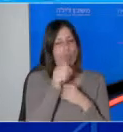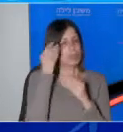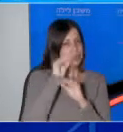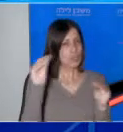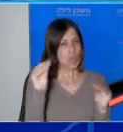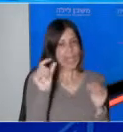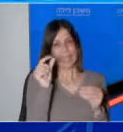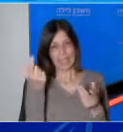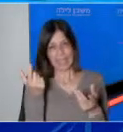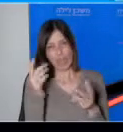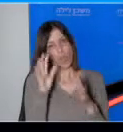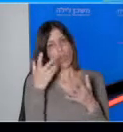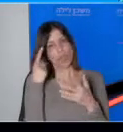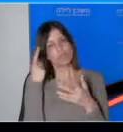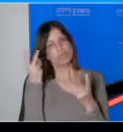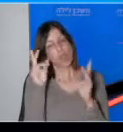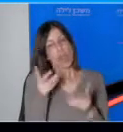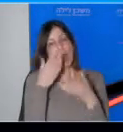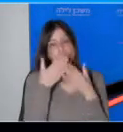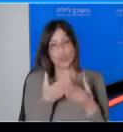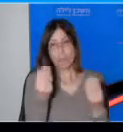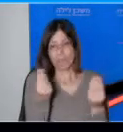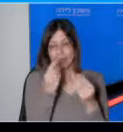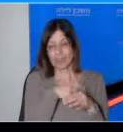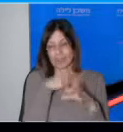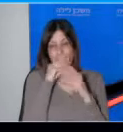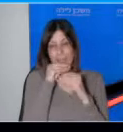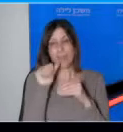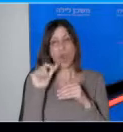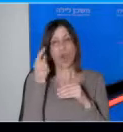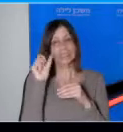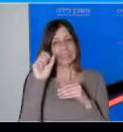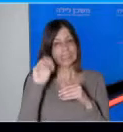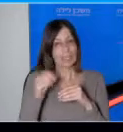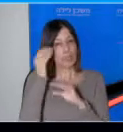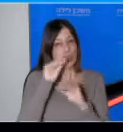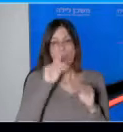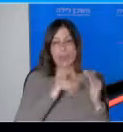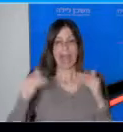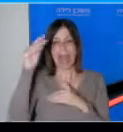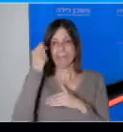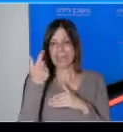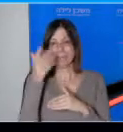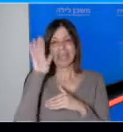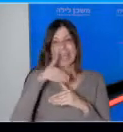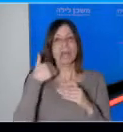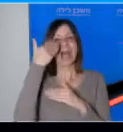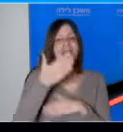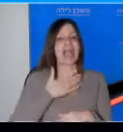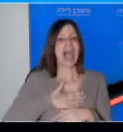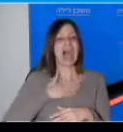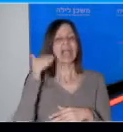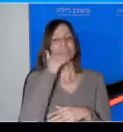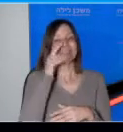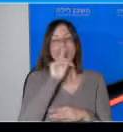קטנה, אתם יודעים, אולי יכולה לעזור במשהו, בעודנו מדברים, אוסם מודיעה שהיא לא תעלה מחירים, גם אחרי חג הפסח, לא